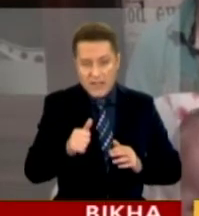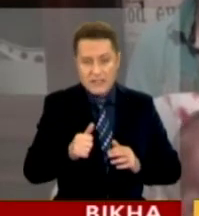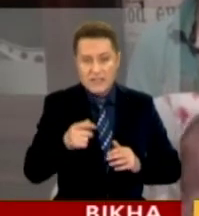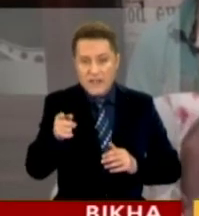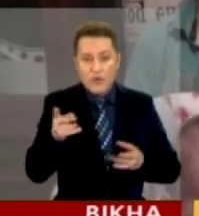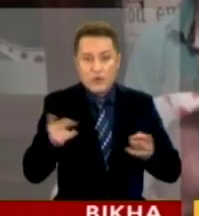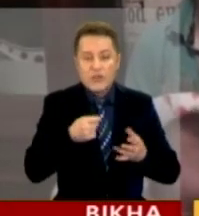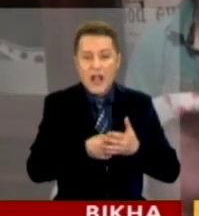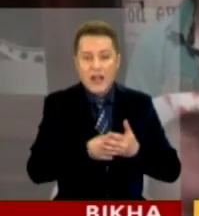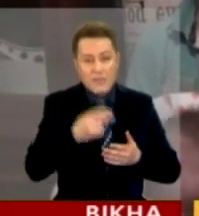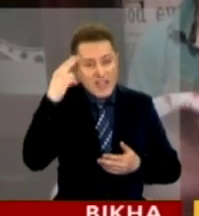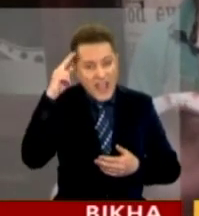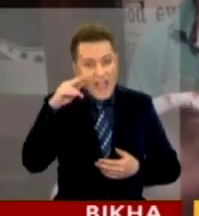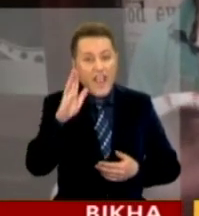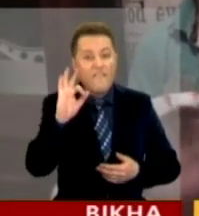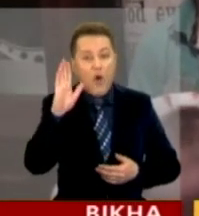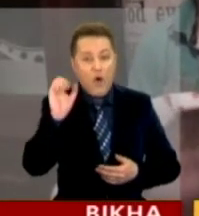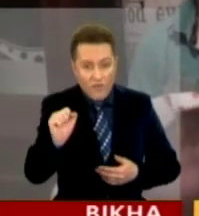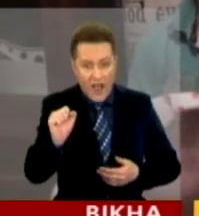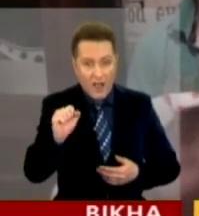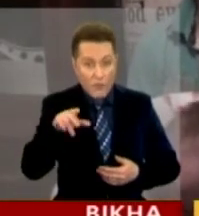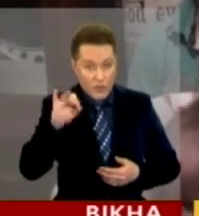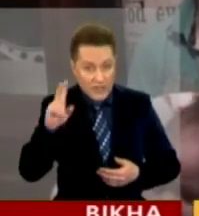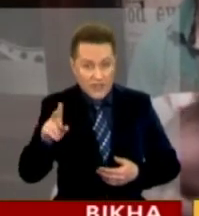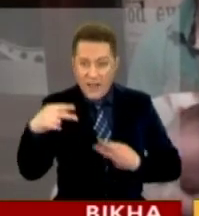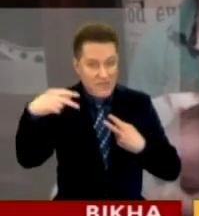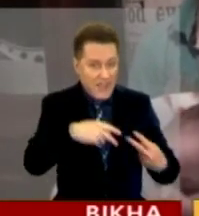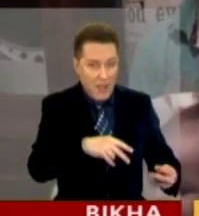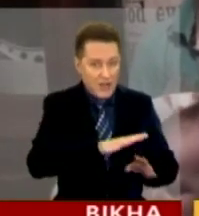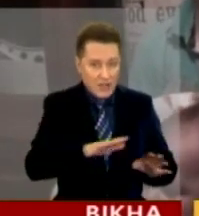Дядя Вова, не приезжайте, пожалуйста, в Украину. У нас все хорошо.